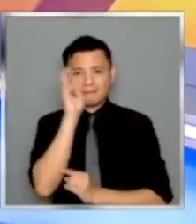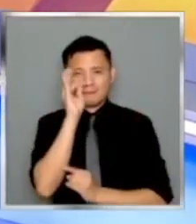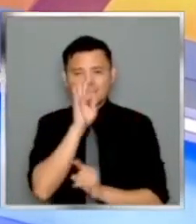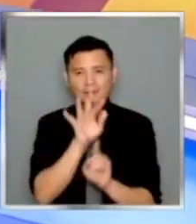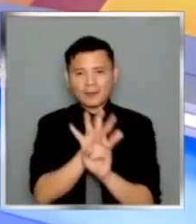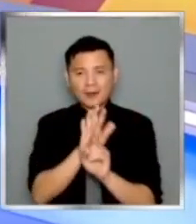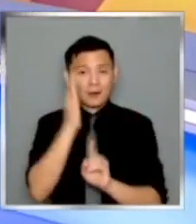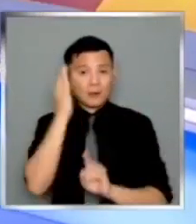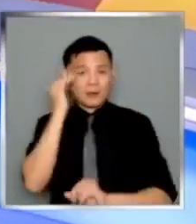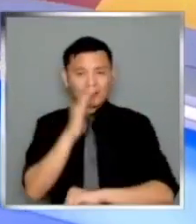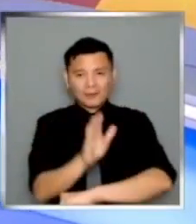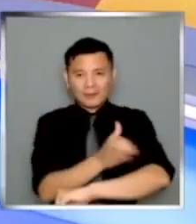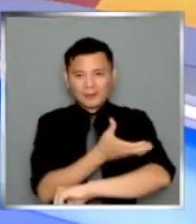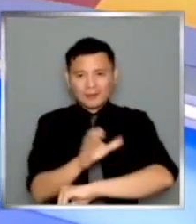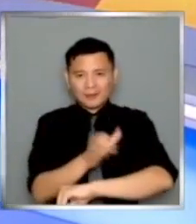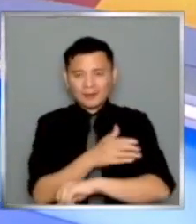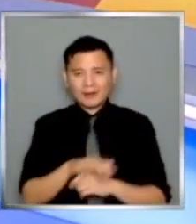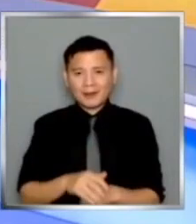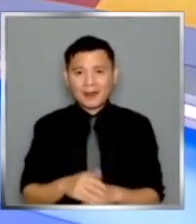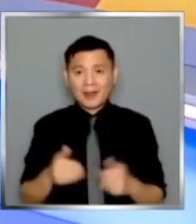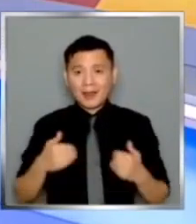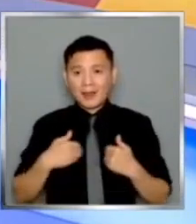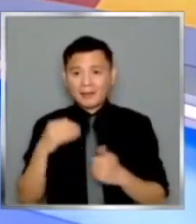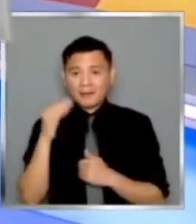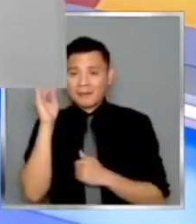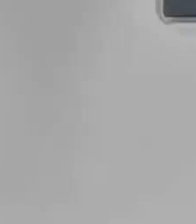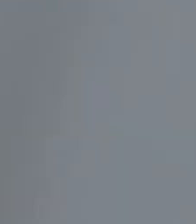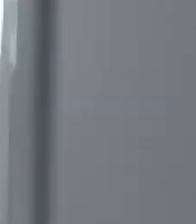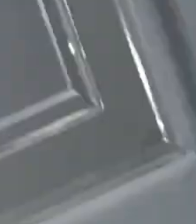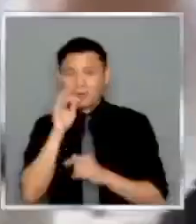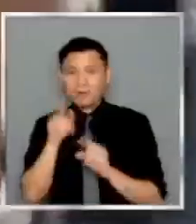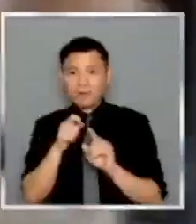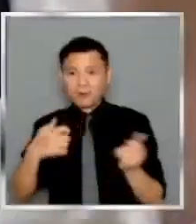isang Filipina-Argentinian. Narito ang aking chika.